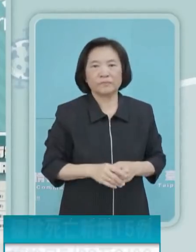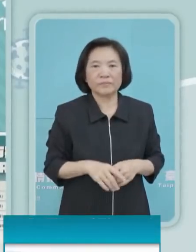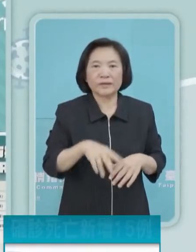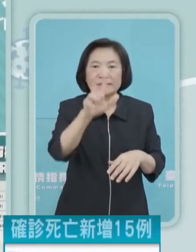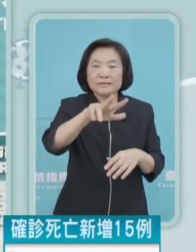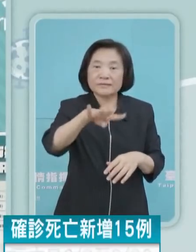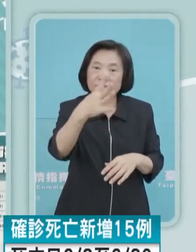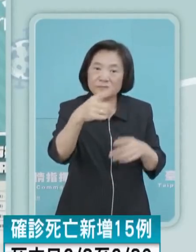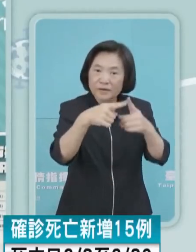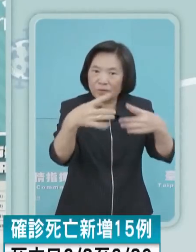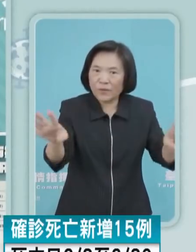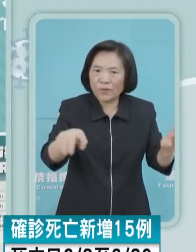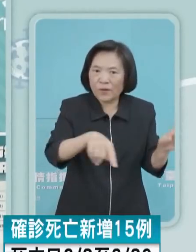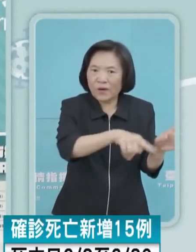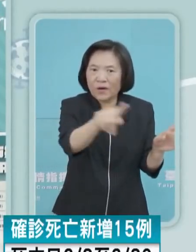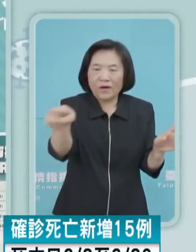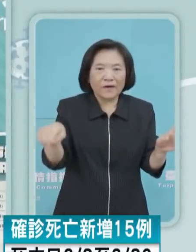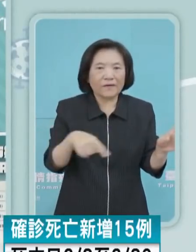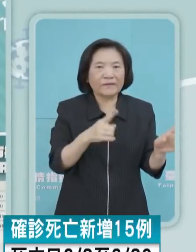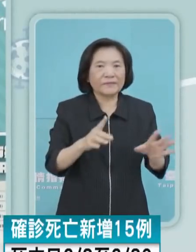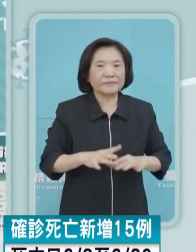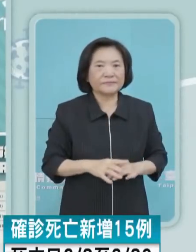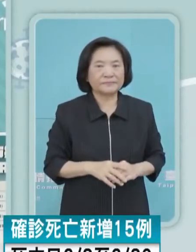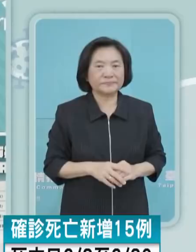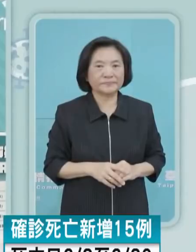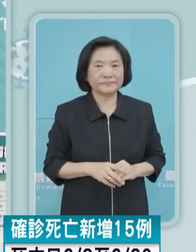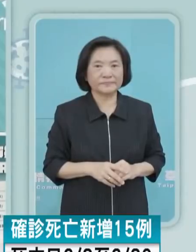个7400多个 case 我们来看看